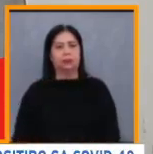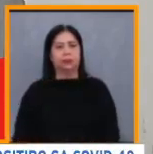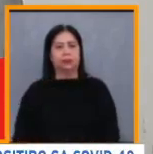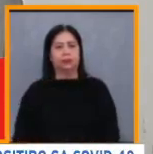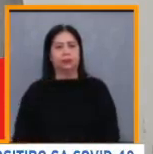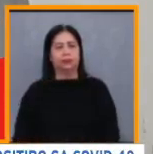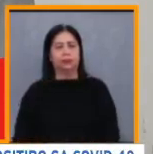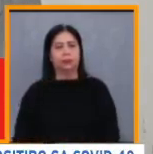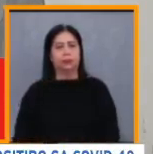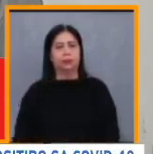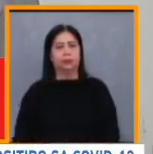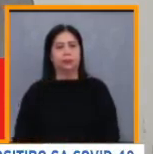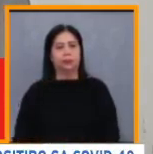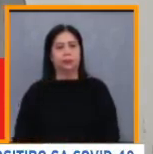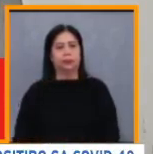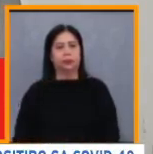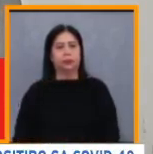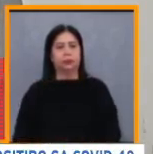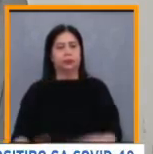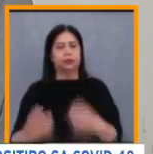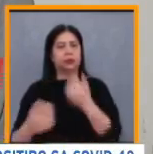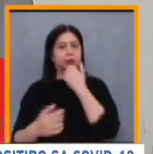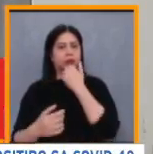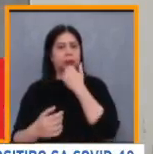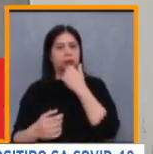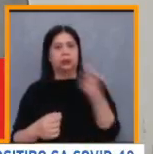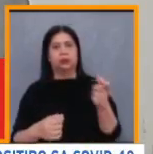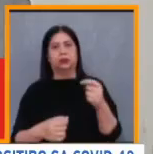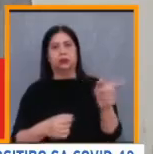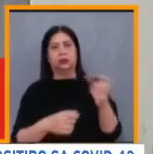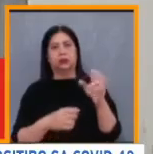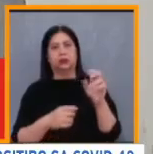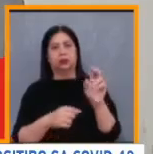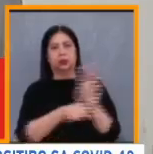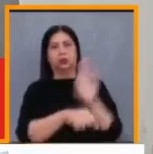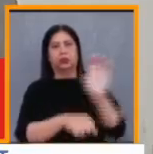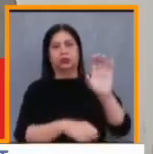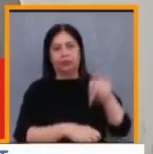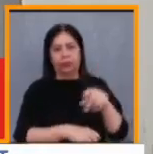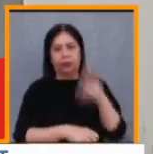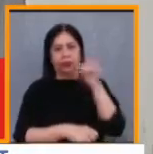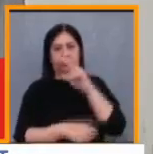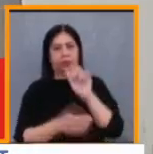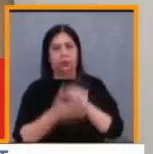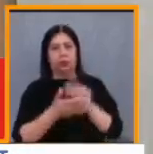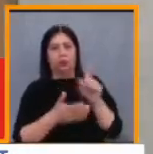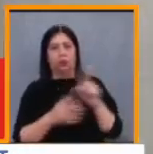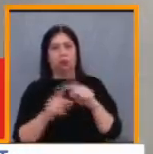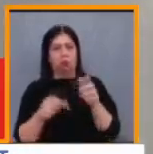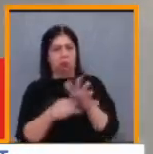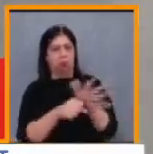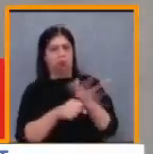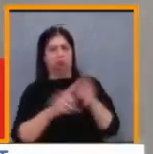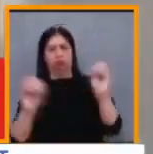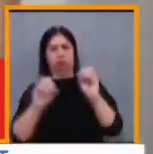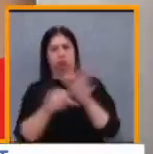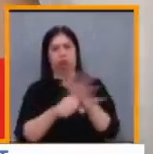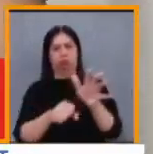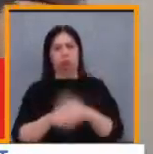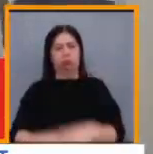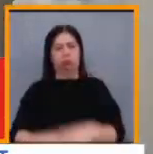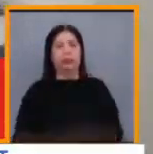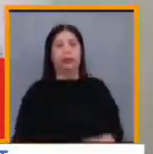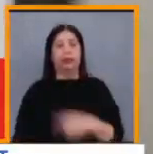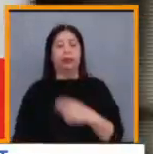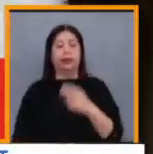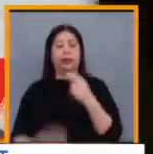Ang mali ko lang, ma'am, pinakilaman ko yung cellphone nila. Yun lang, pero walang panggagasa na ganap. Yan ang unang balita sa